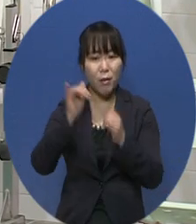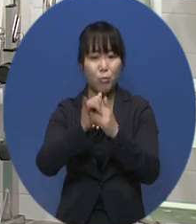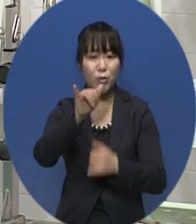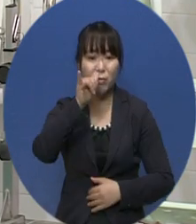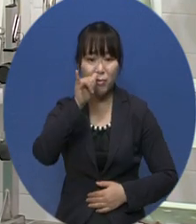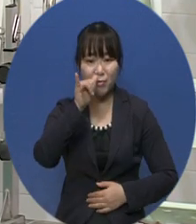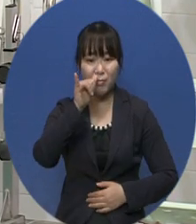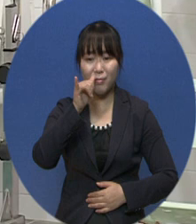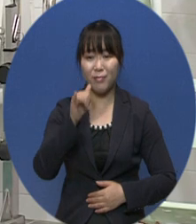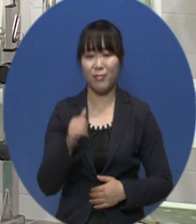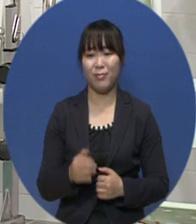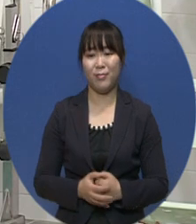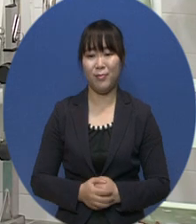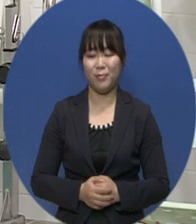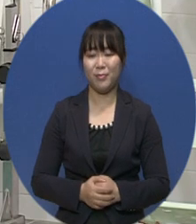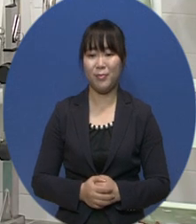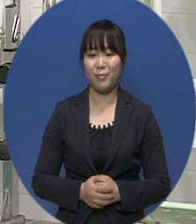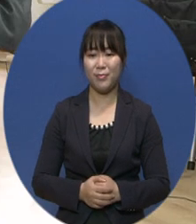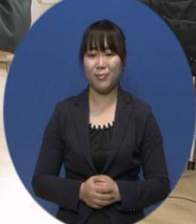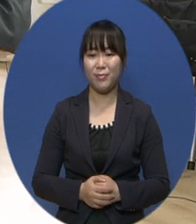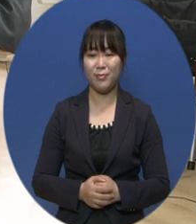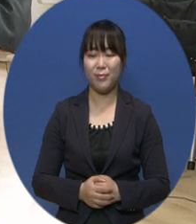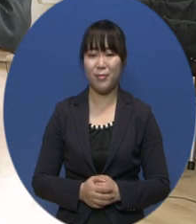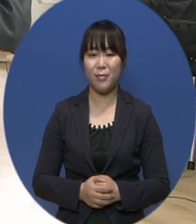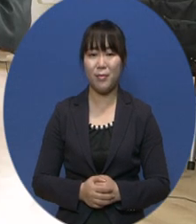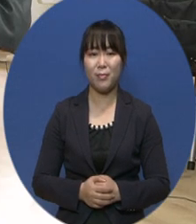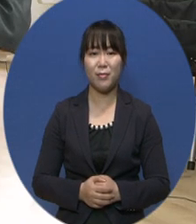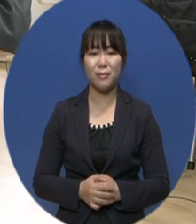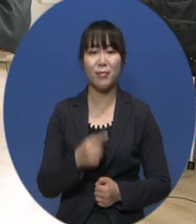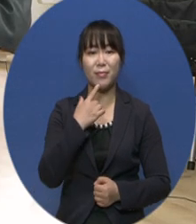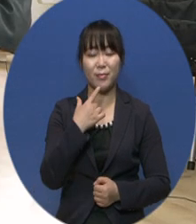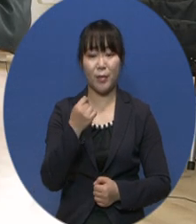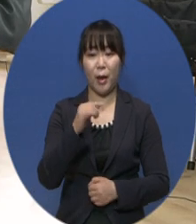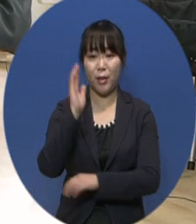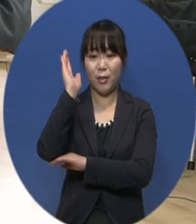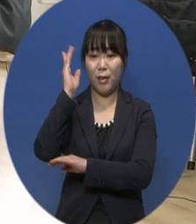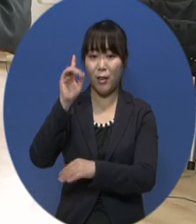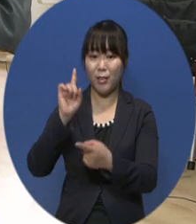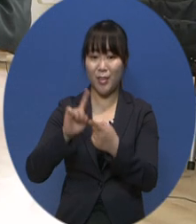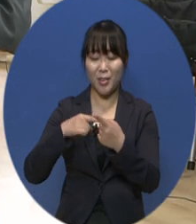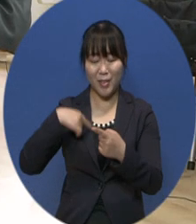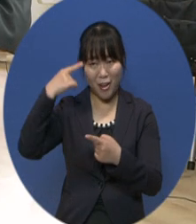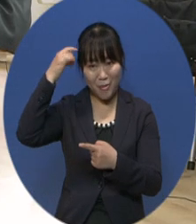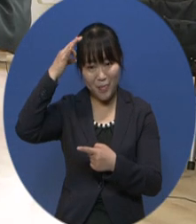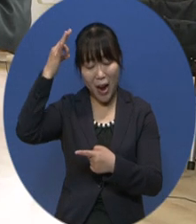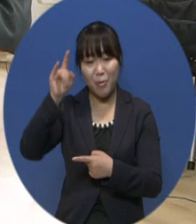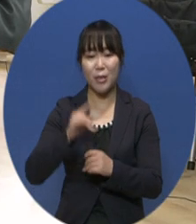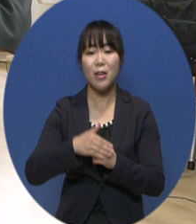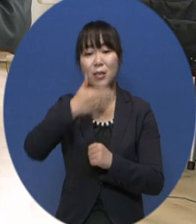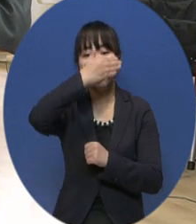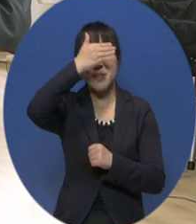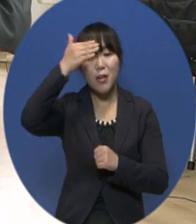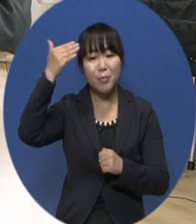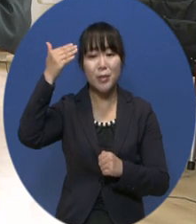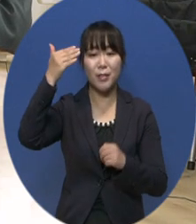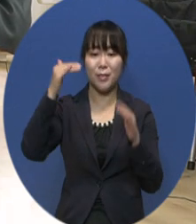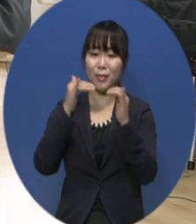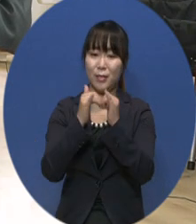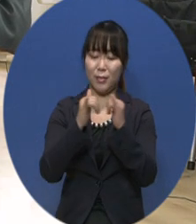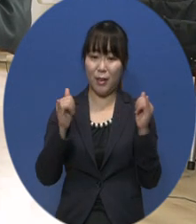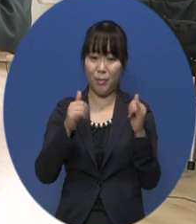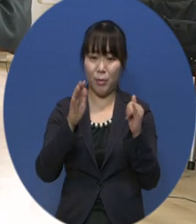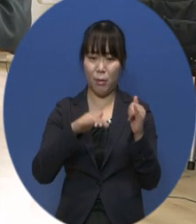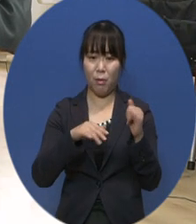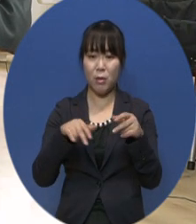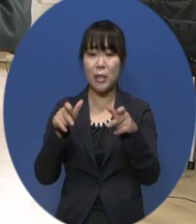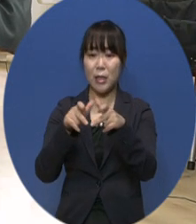많더라고요. 네. 네? 네. 그렇죠. 그, 지금 말씀하셔서 생각난 건데, 네. 그 젊은 이제 장애가